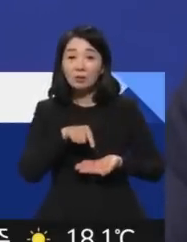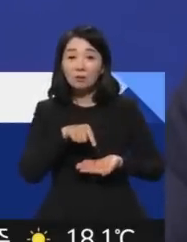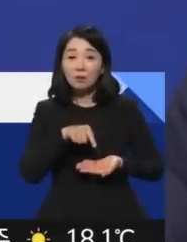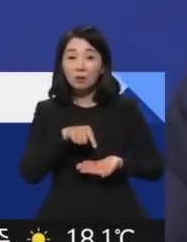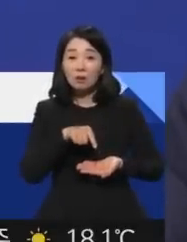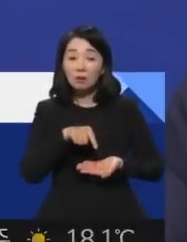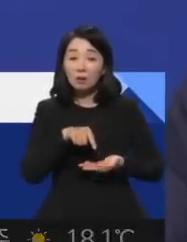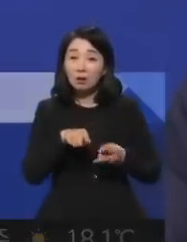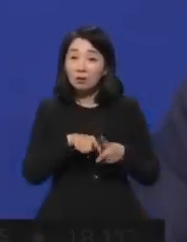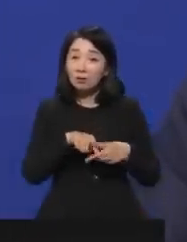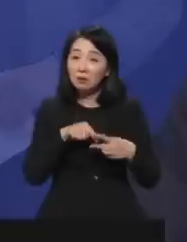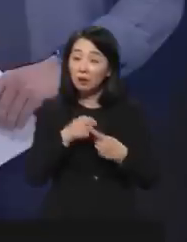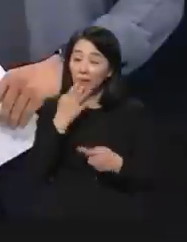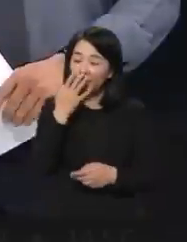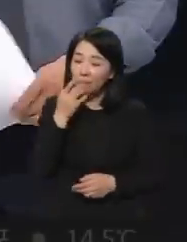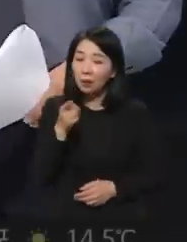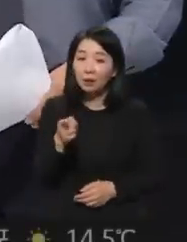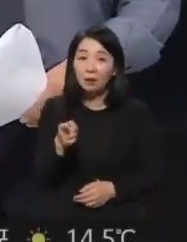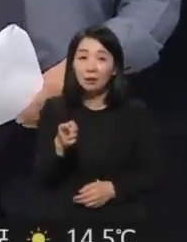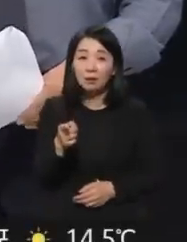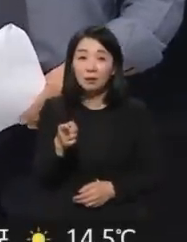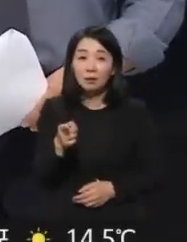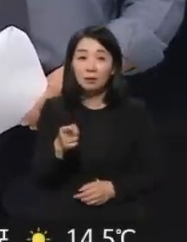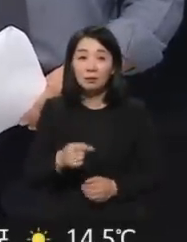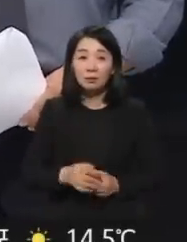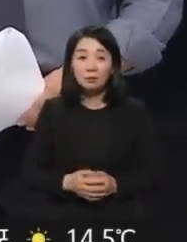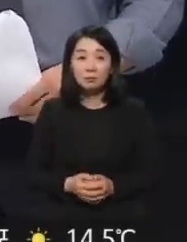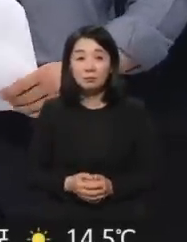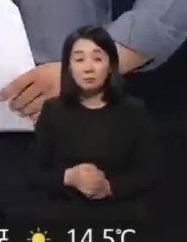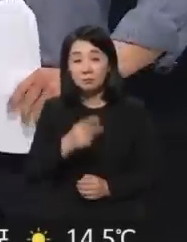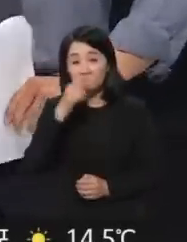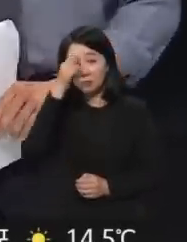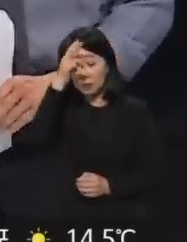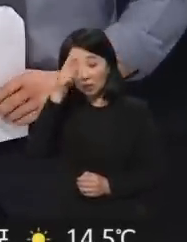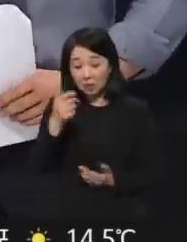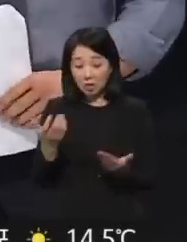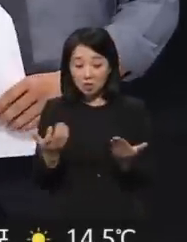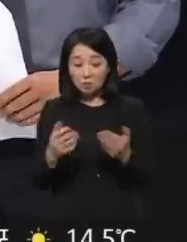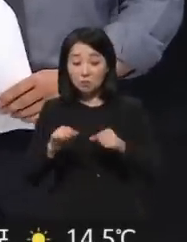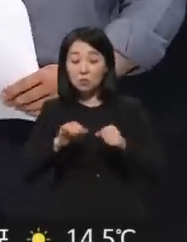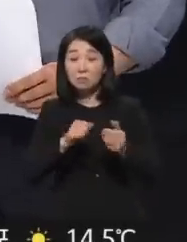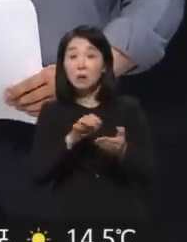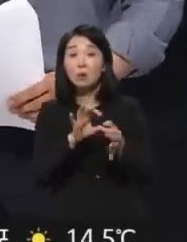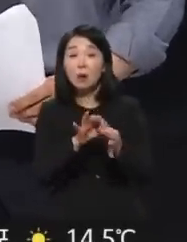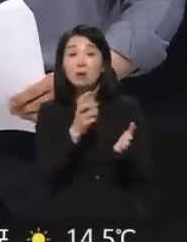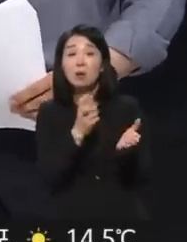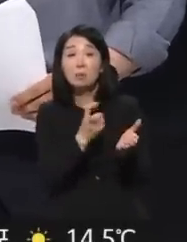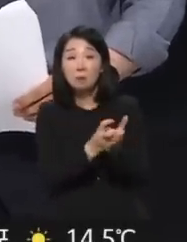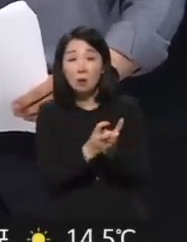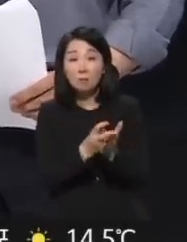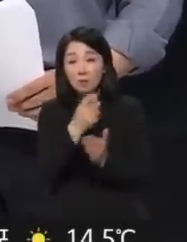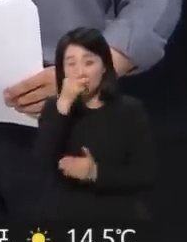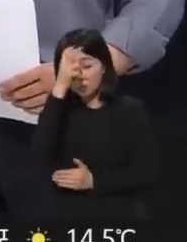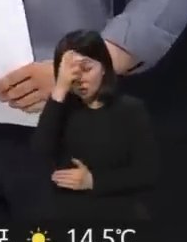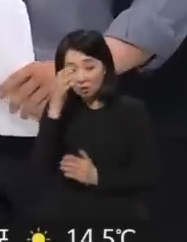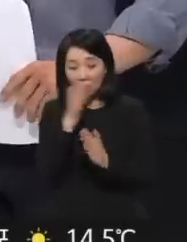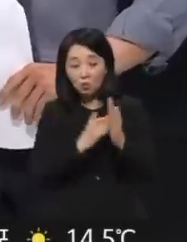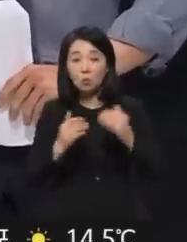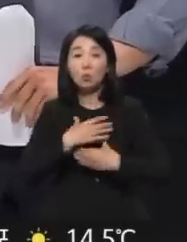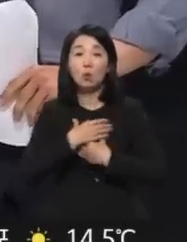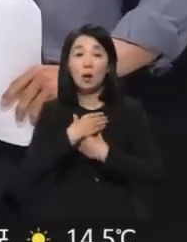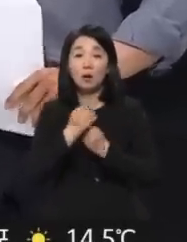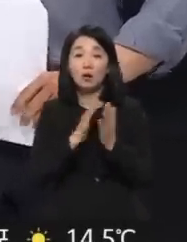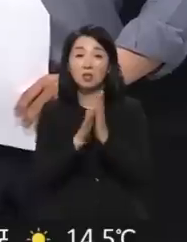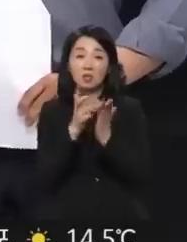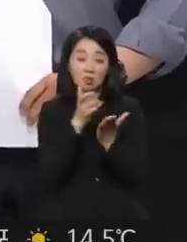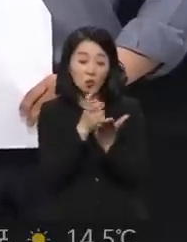행위라고 보여집니다. 경찰관 직무집행법에 따르면 경찰은 이 공공안전과 질서 유지에 관한